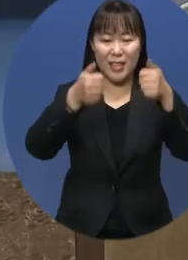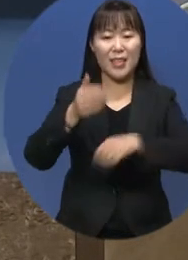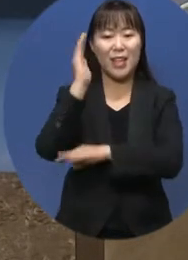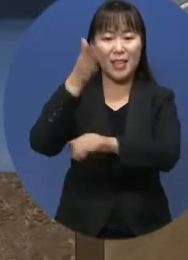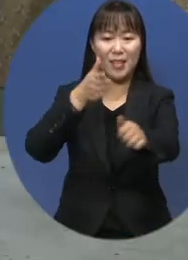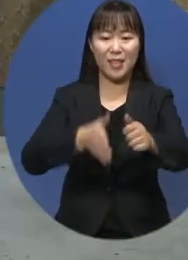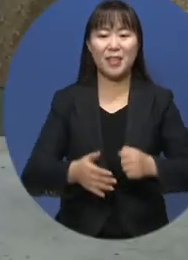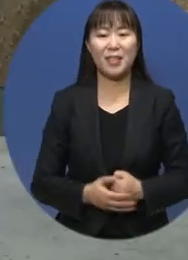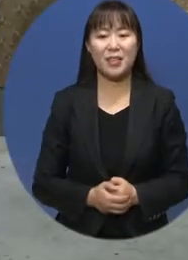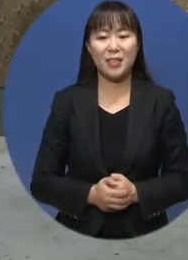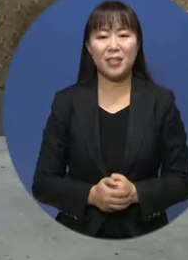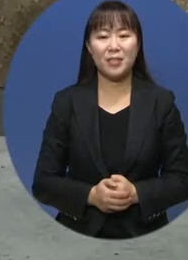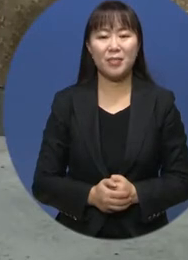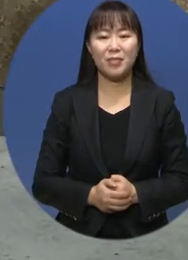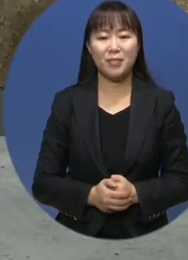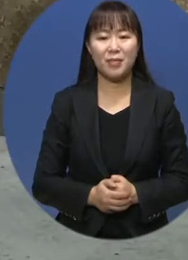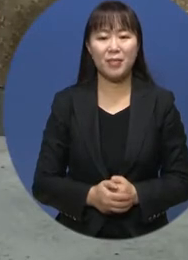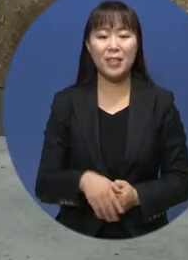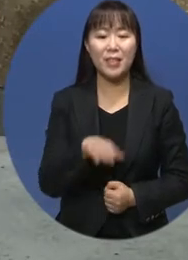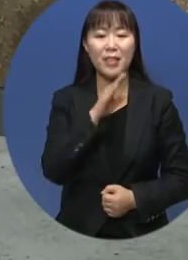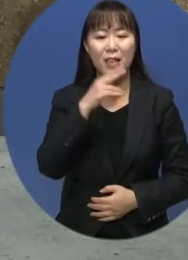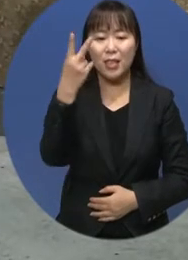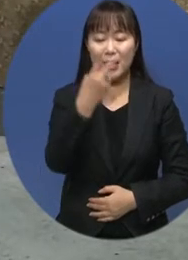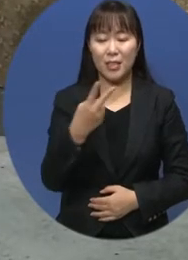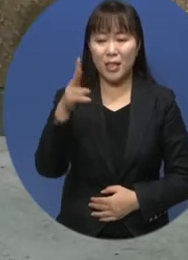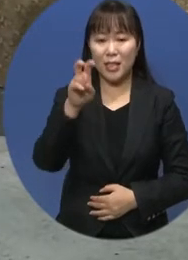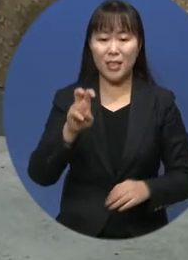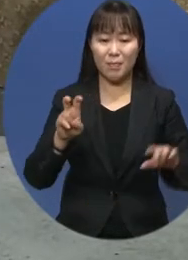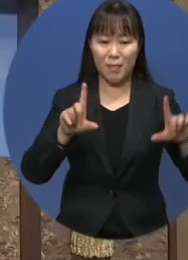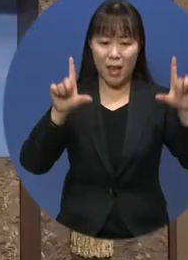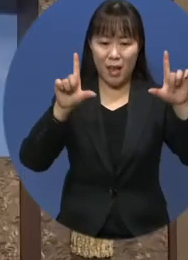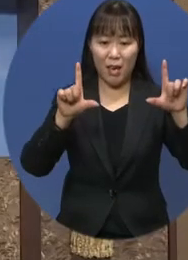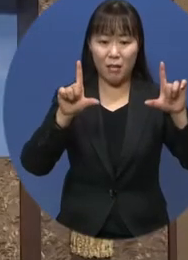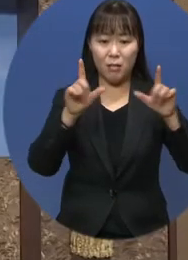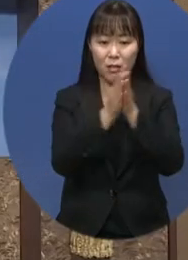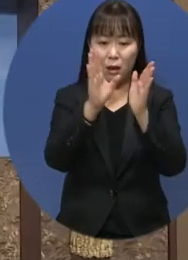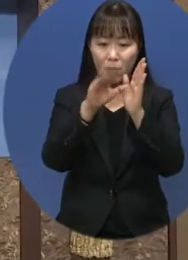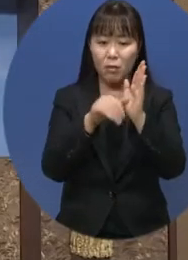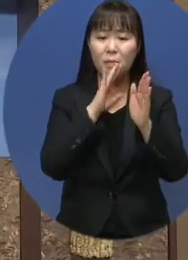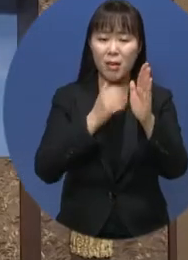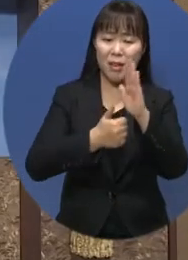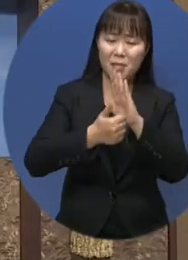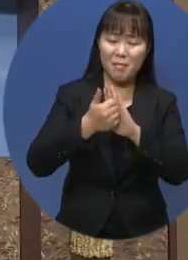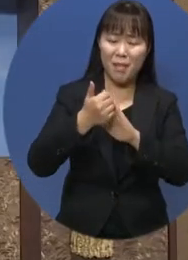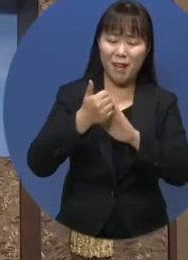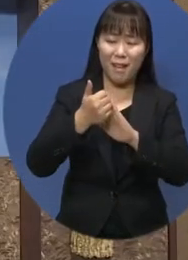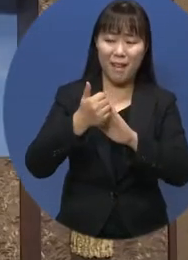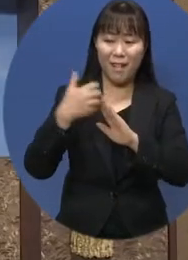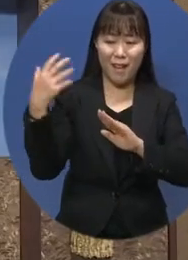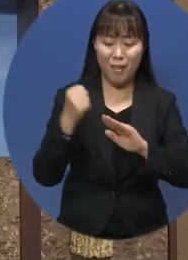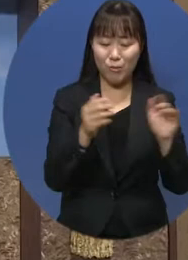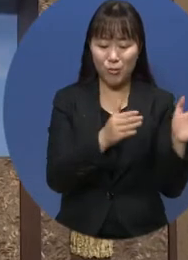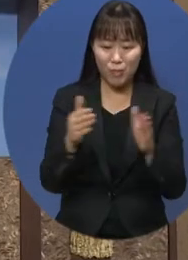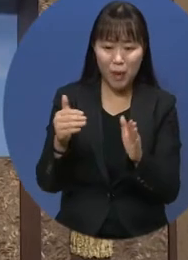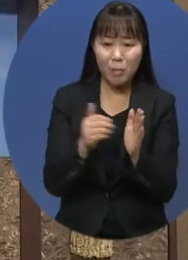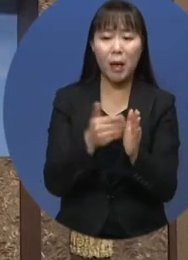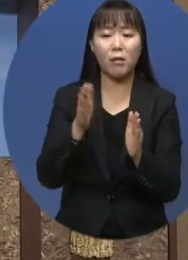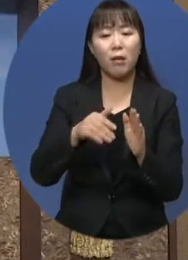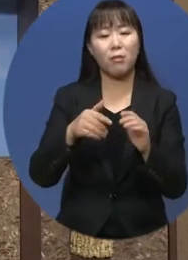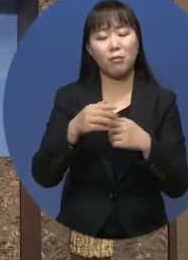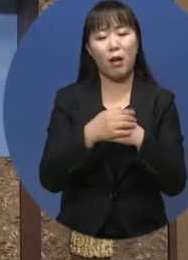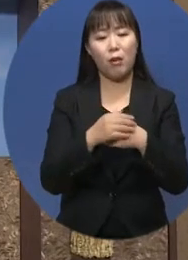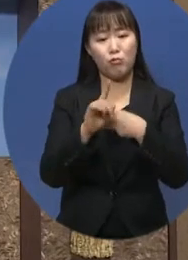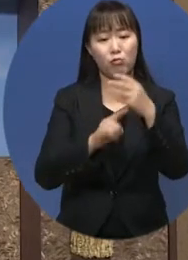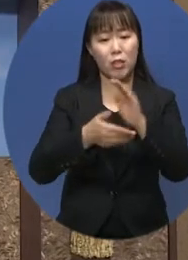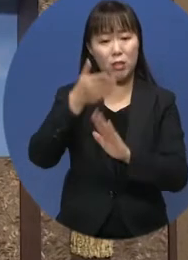부탁드리겠습니다 어 실제로 2020년 한해가 밝을 때 너무나 희망 차나 외를 준비했는데 어 구리시 같은